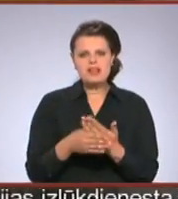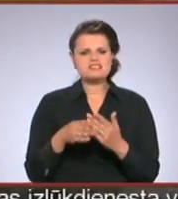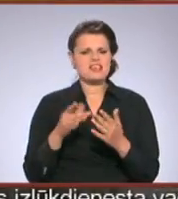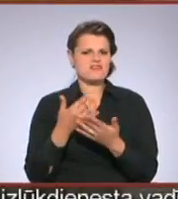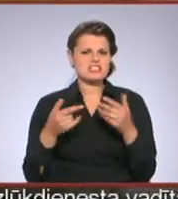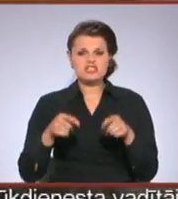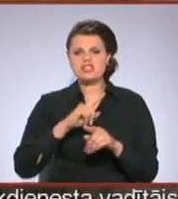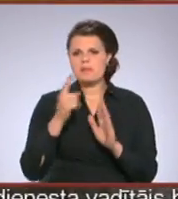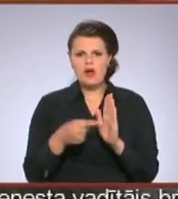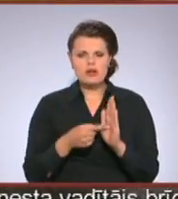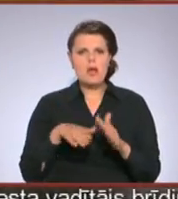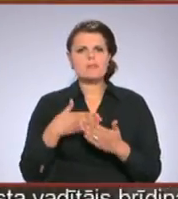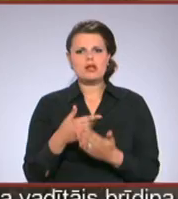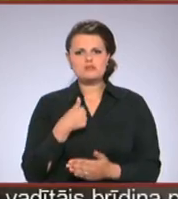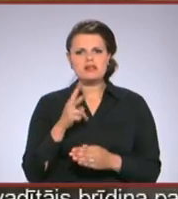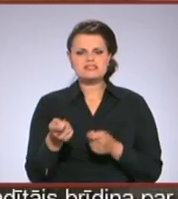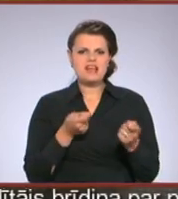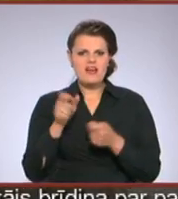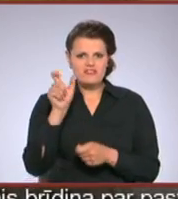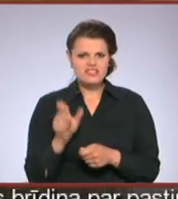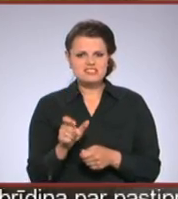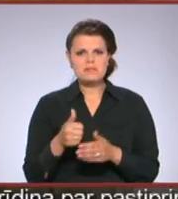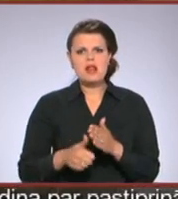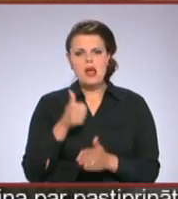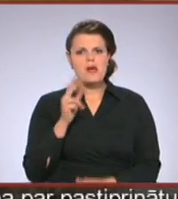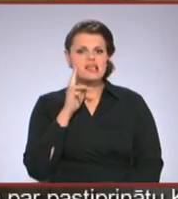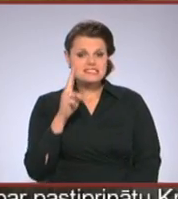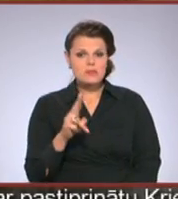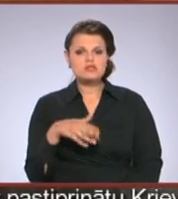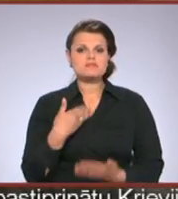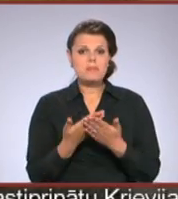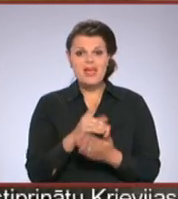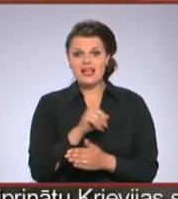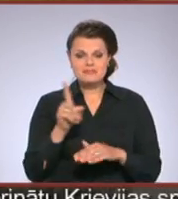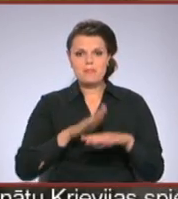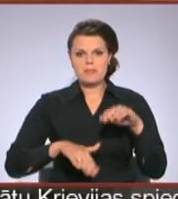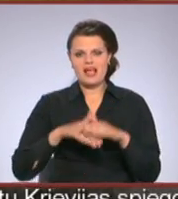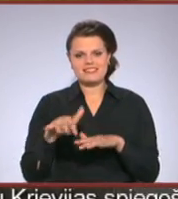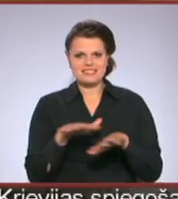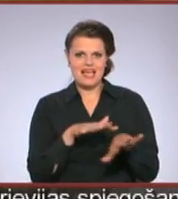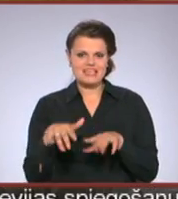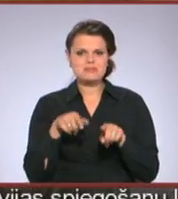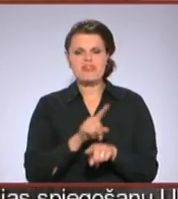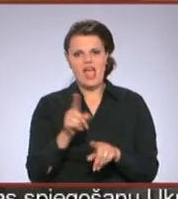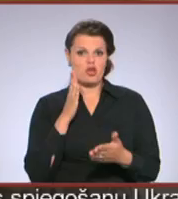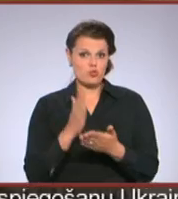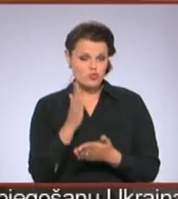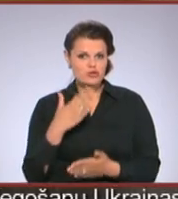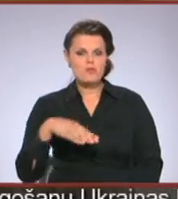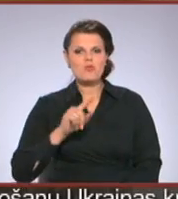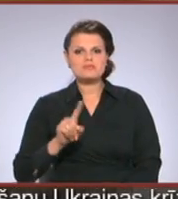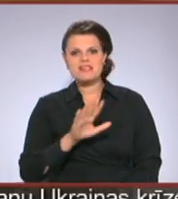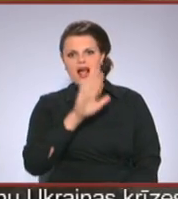jautājumiem. Priekš mans kā virsnieka, kā komandieris, labākais apliecinājums pierādījums ir praktiska rīcība, un tā ir notikusi. Mums ir gan